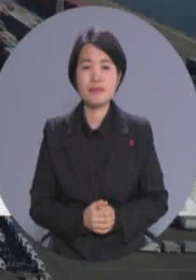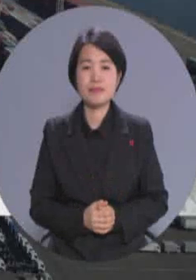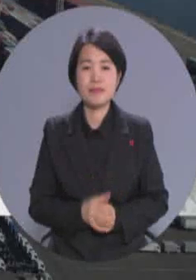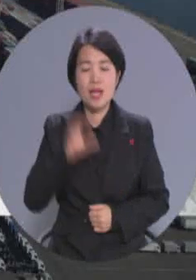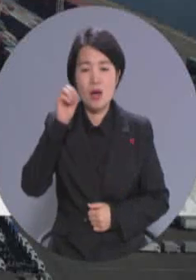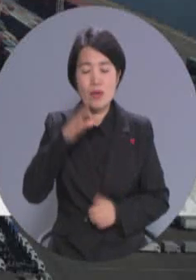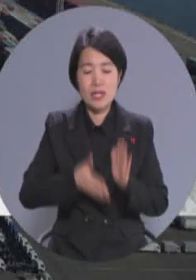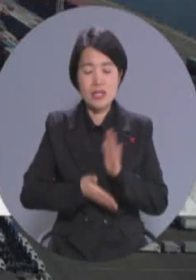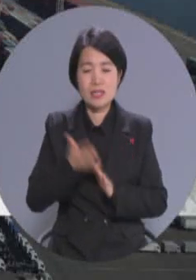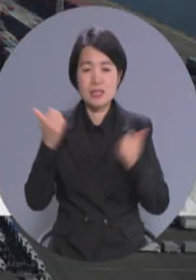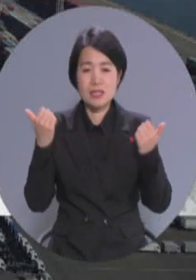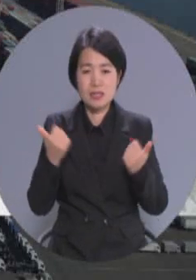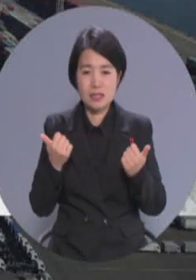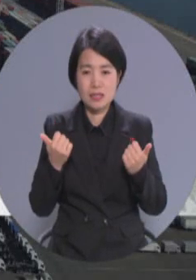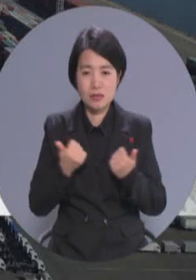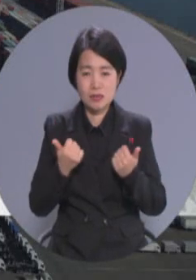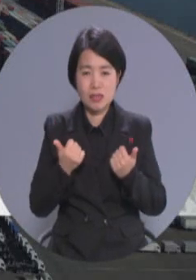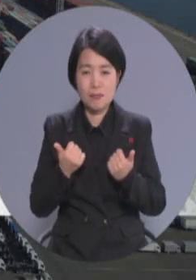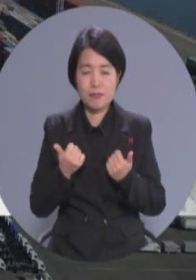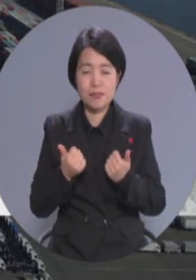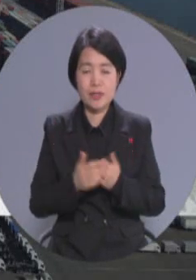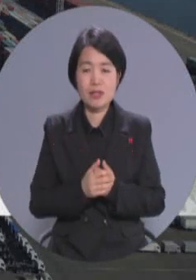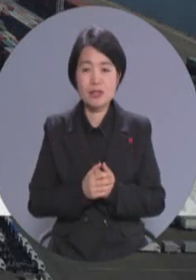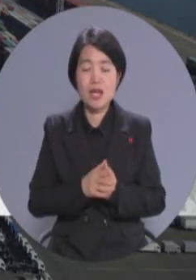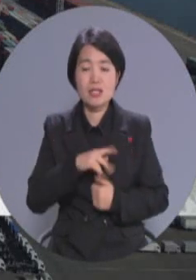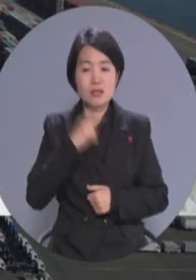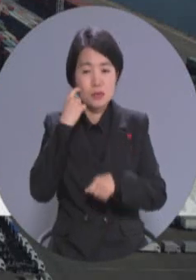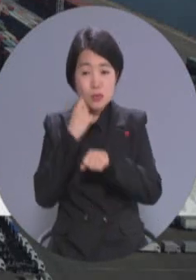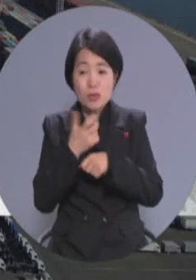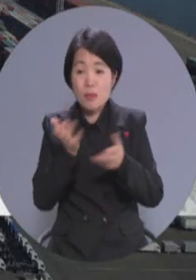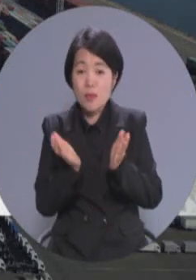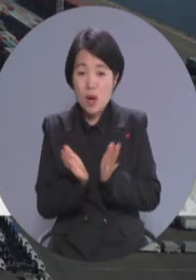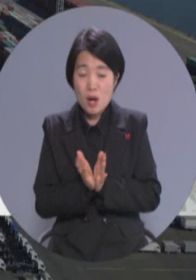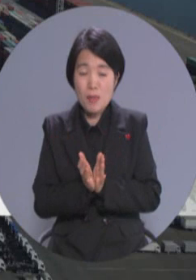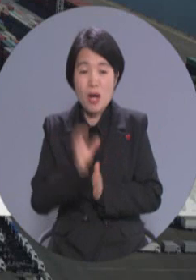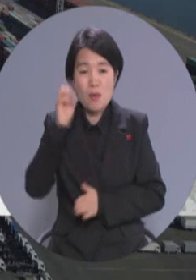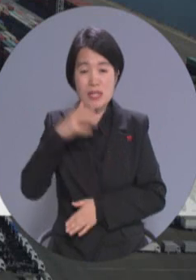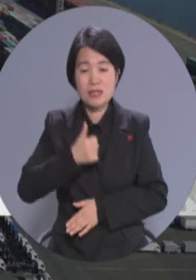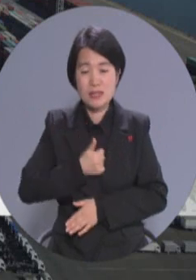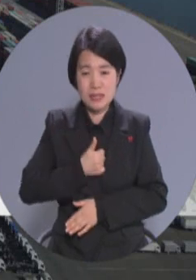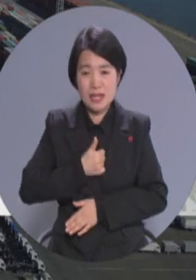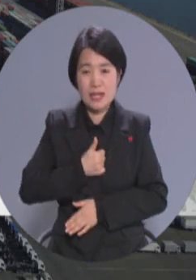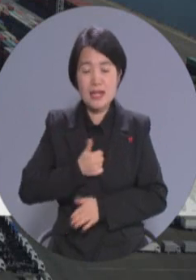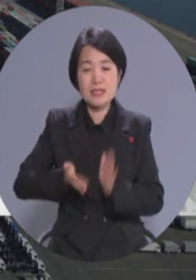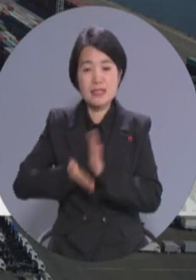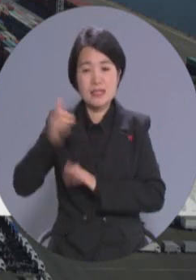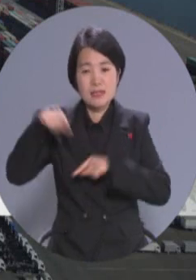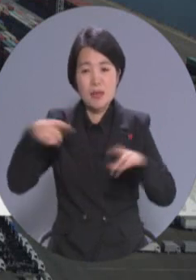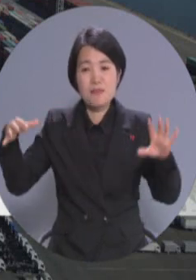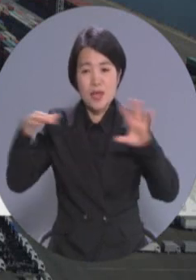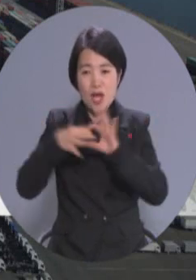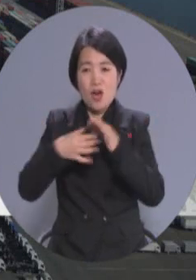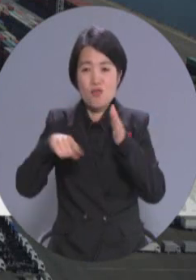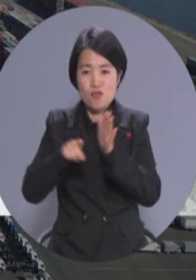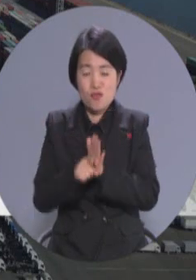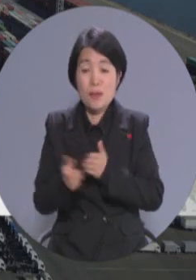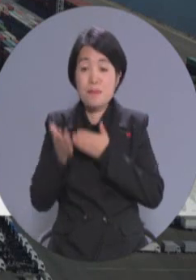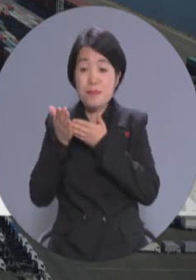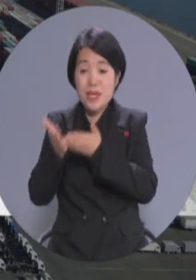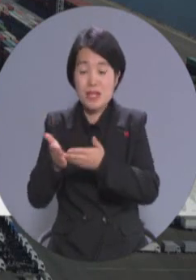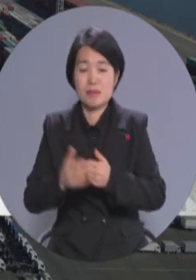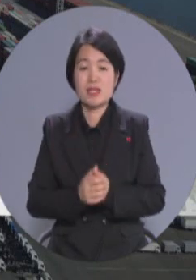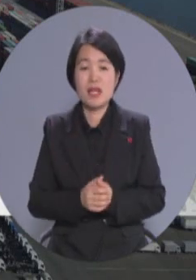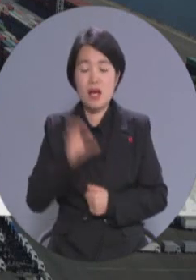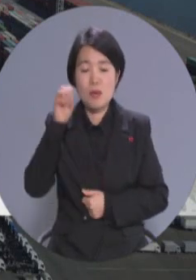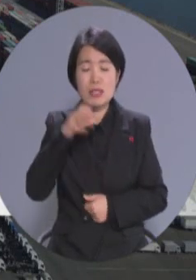광양시 의회가 광양의 정체성을 시 정책과 연계하기 위한 전략을 의원 연구 모임을 통해 제시했습니다